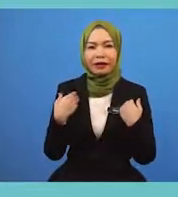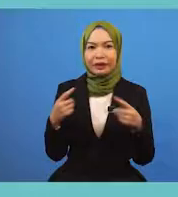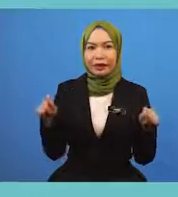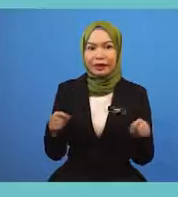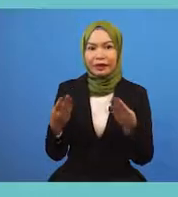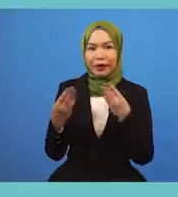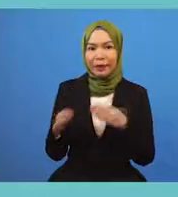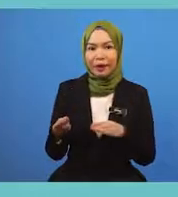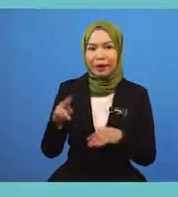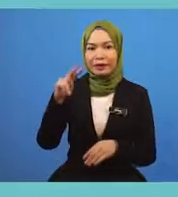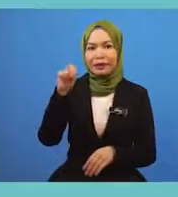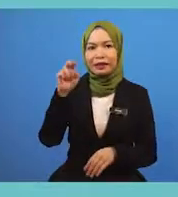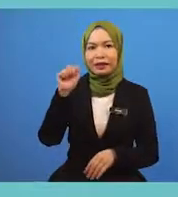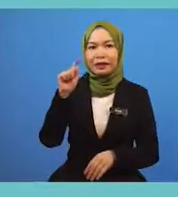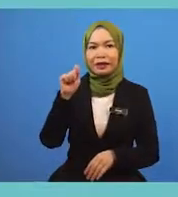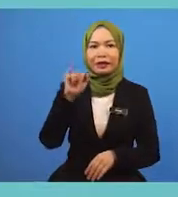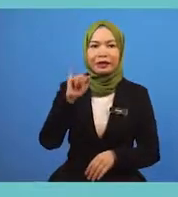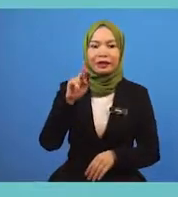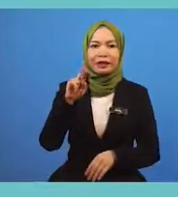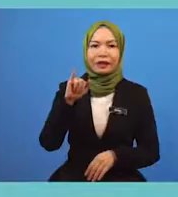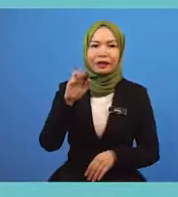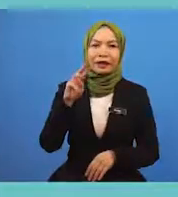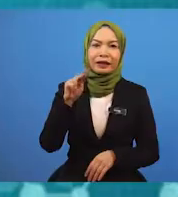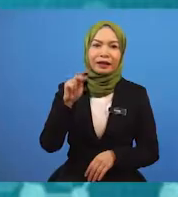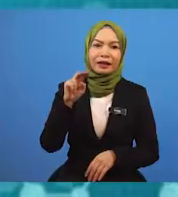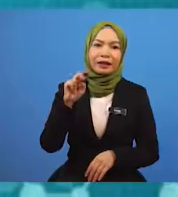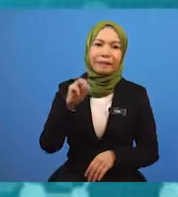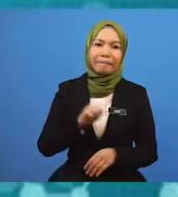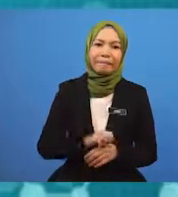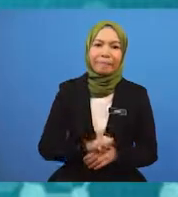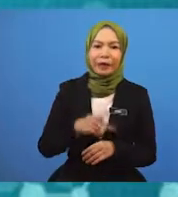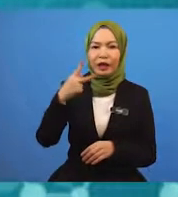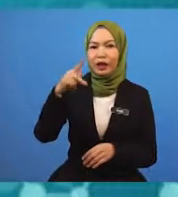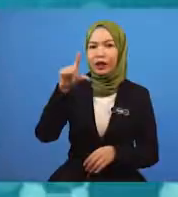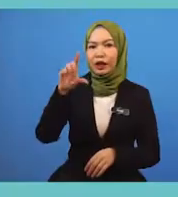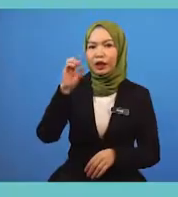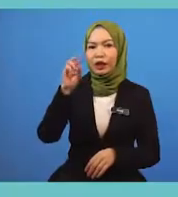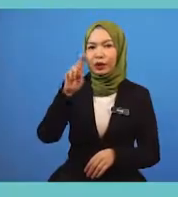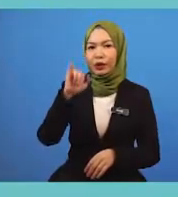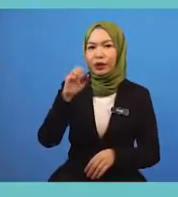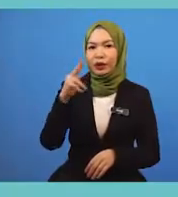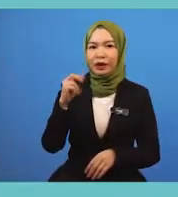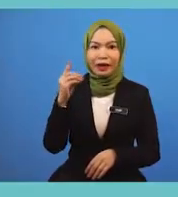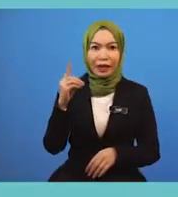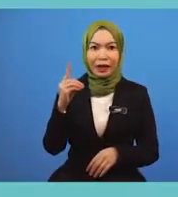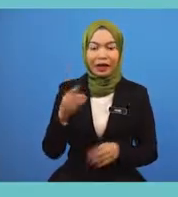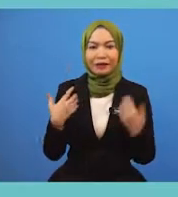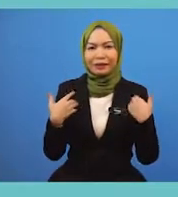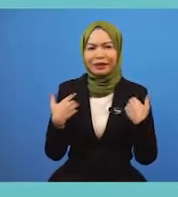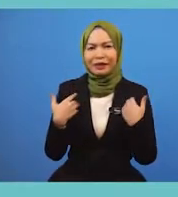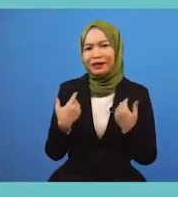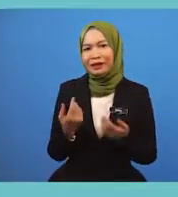menghasilkan natrium klorida dan juga air. Apakah pula maksud haba penutralan?